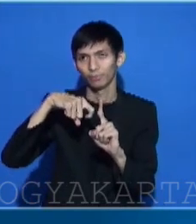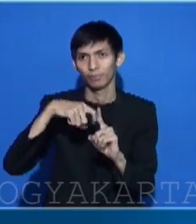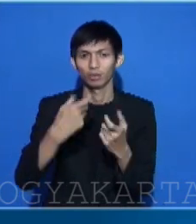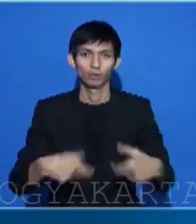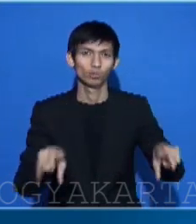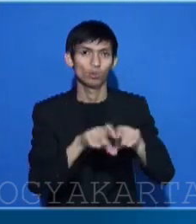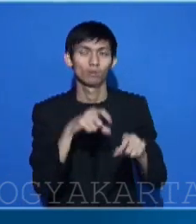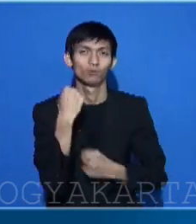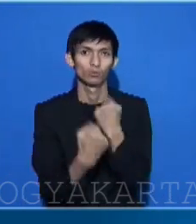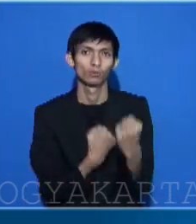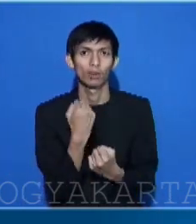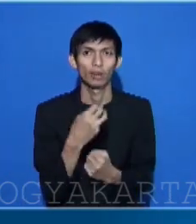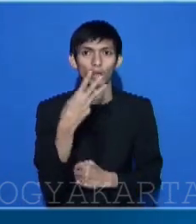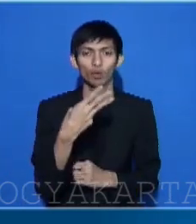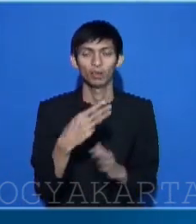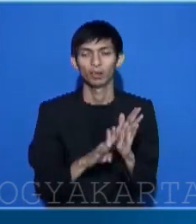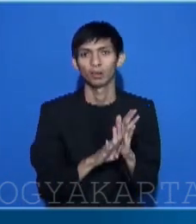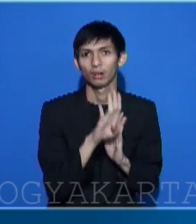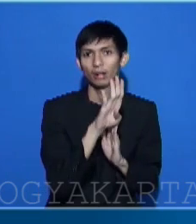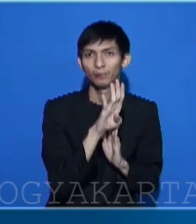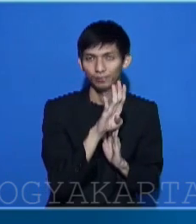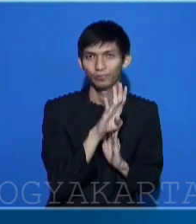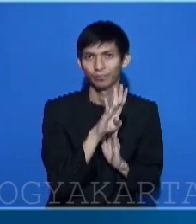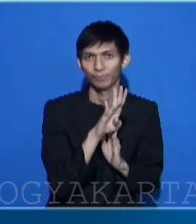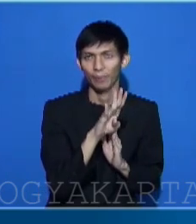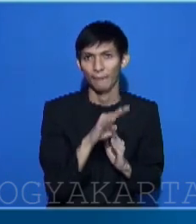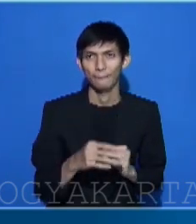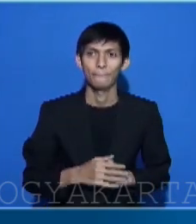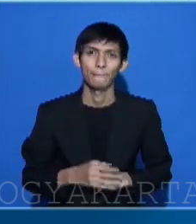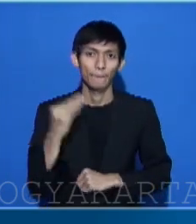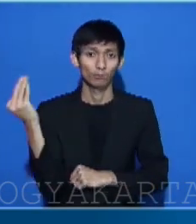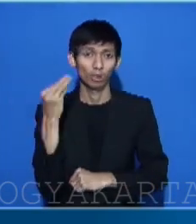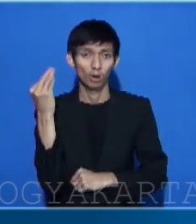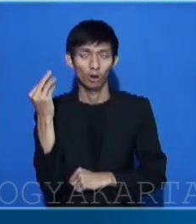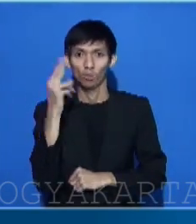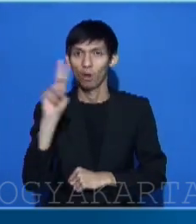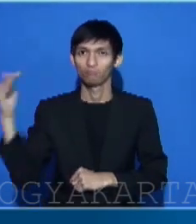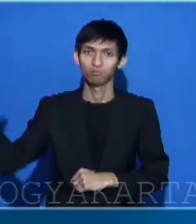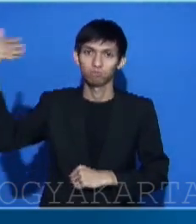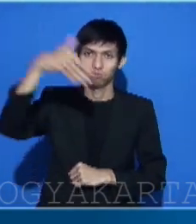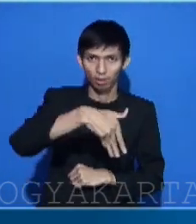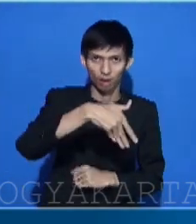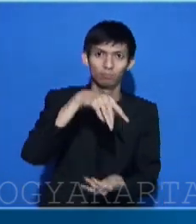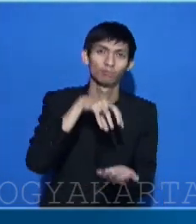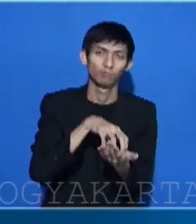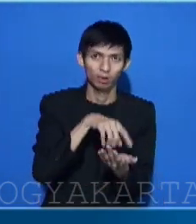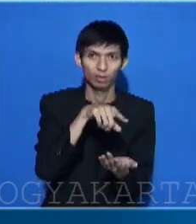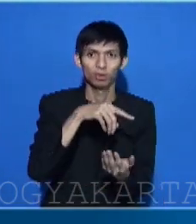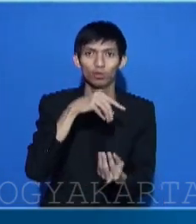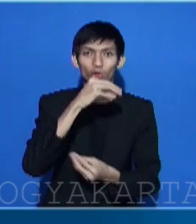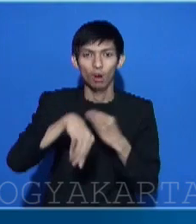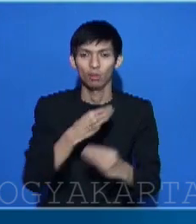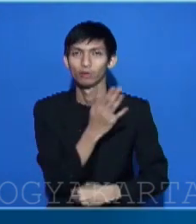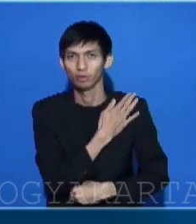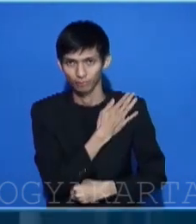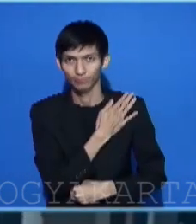aktivitas perekonomian, khususnya turis asing yang masuk dan juga jemaah haji umroh yang kemudian juga